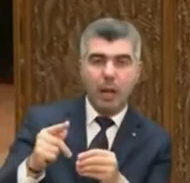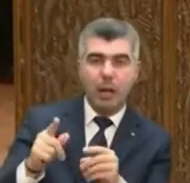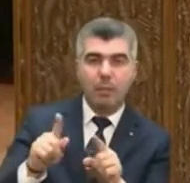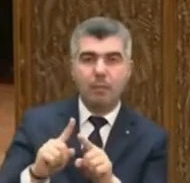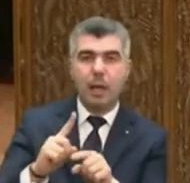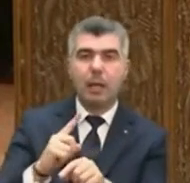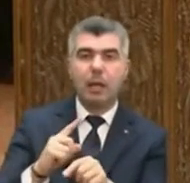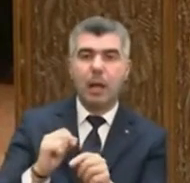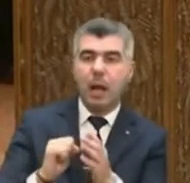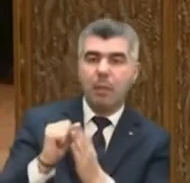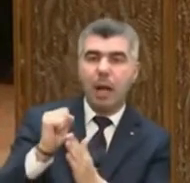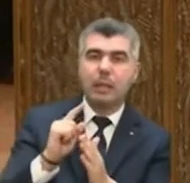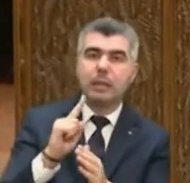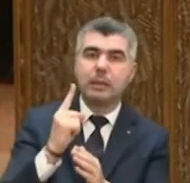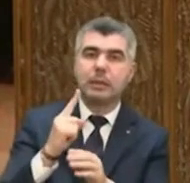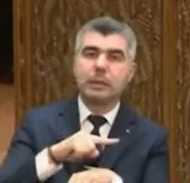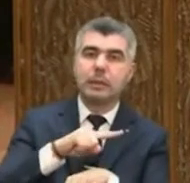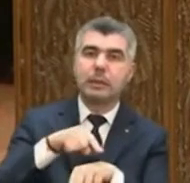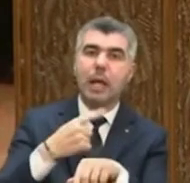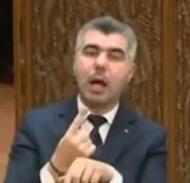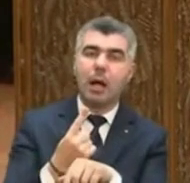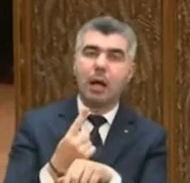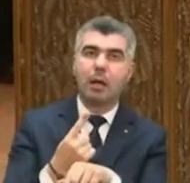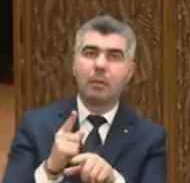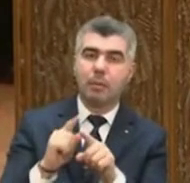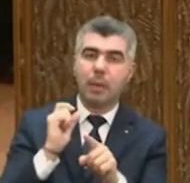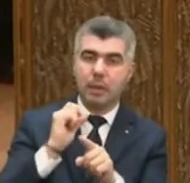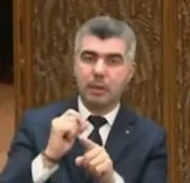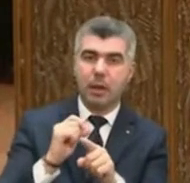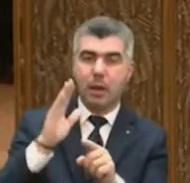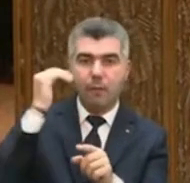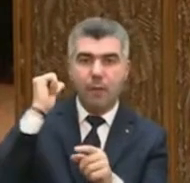انه ما نكونوش بنينا الخط الفائق السرعه ما بين فاس والدار البيضاء. وشكرا.